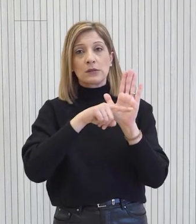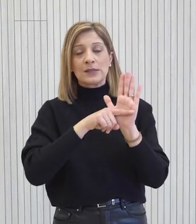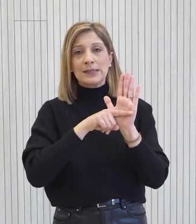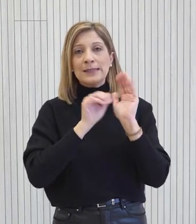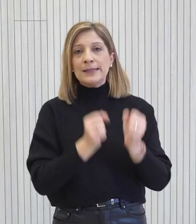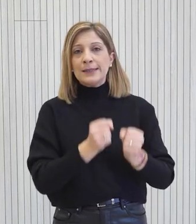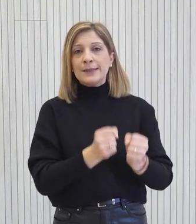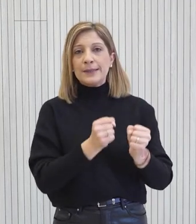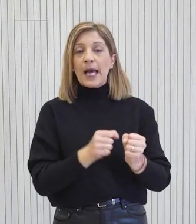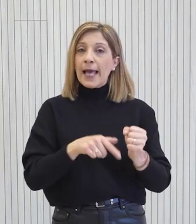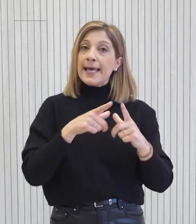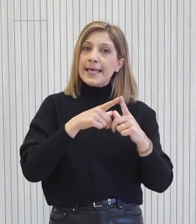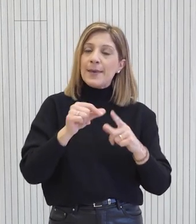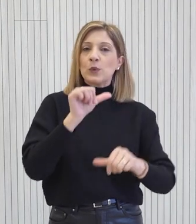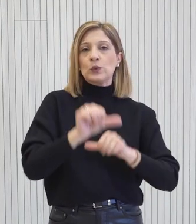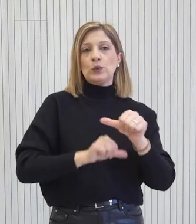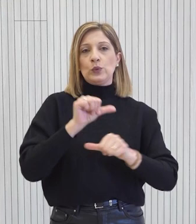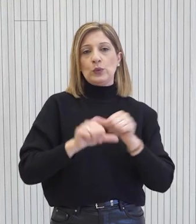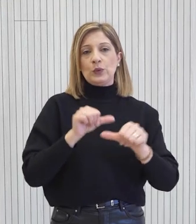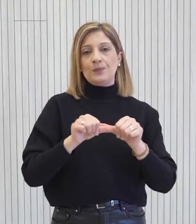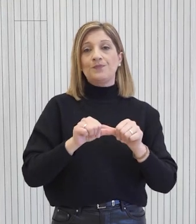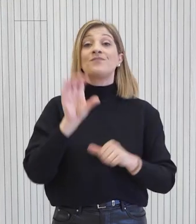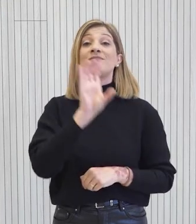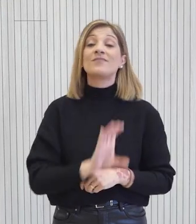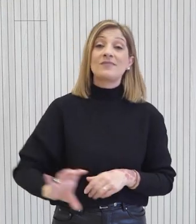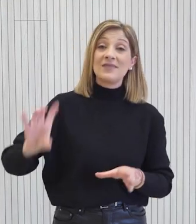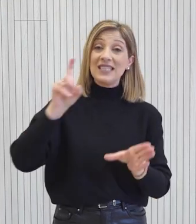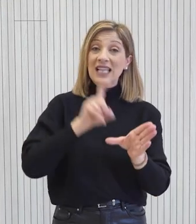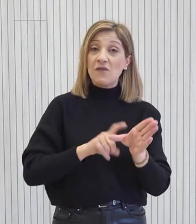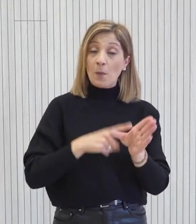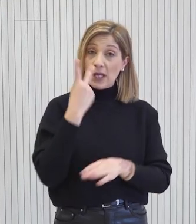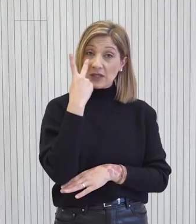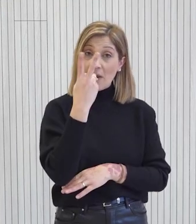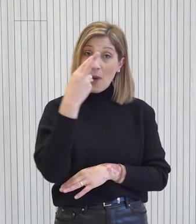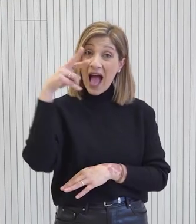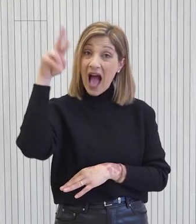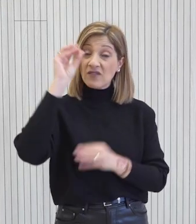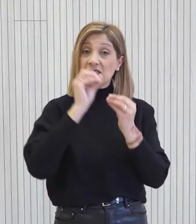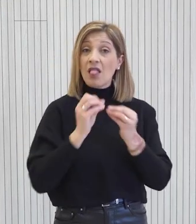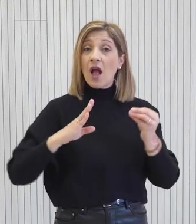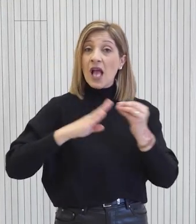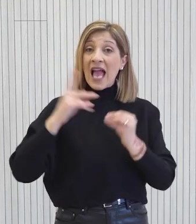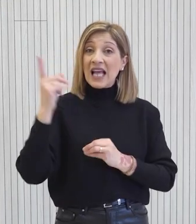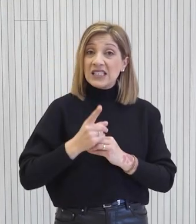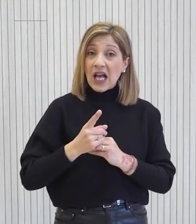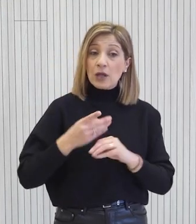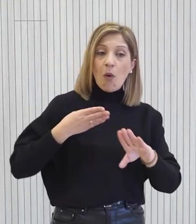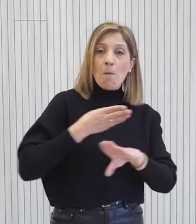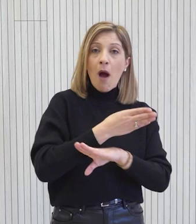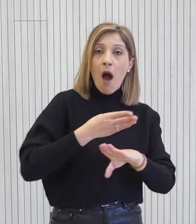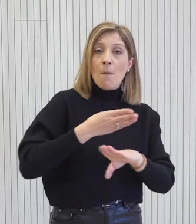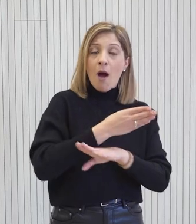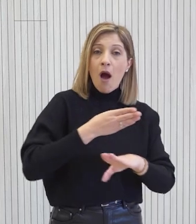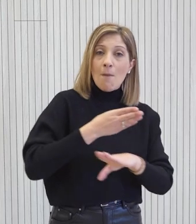τελευταία στοιχεία που δημοσίευσε η Eurostat, την ίδια ώρα που στην Ευρωπαϊκή Ένωση καταγράφεται αύξηση 19% στις αφίξεις, στην